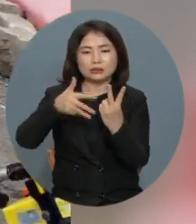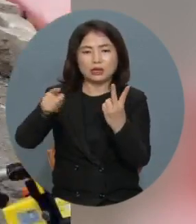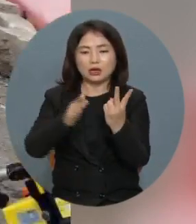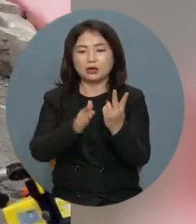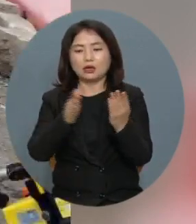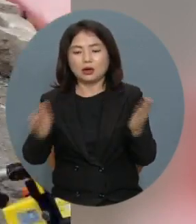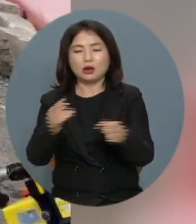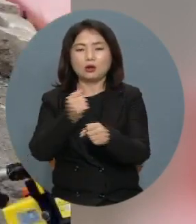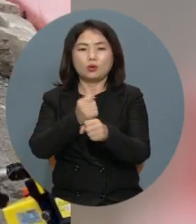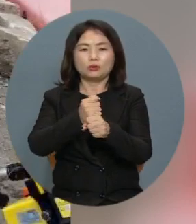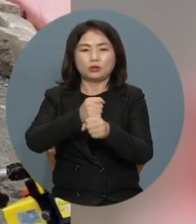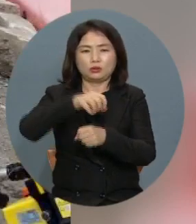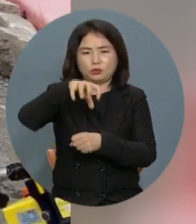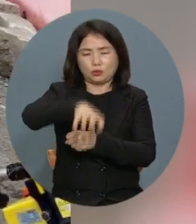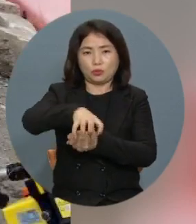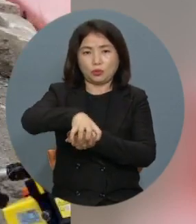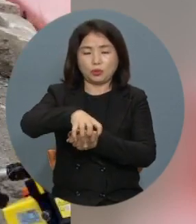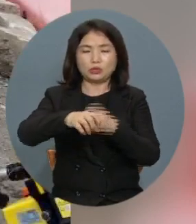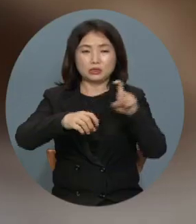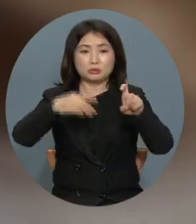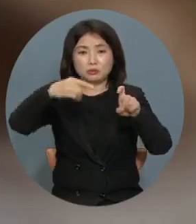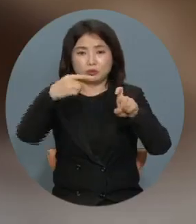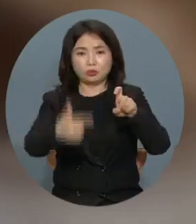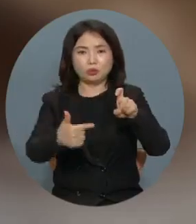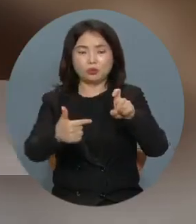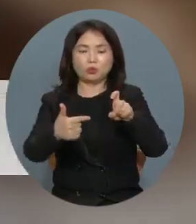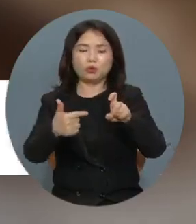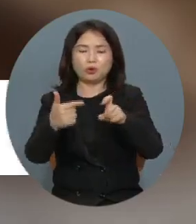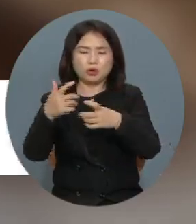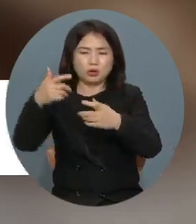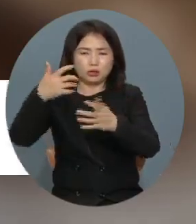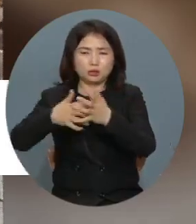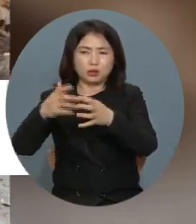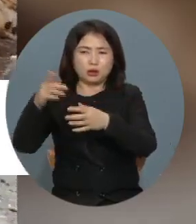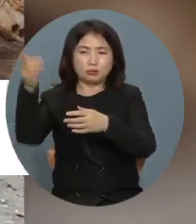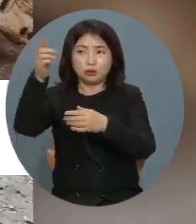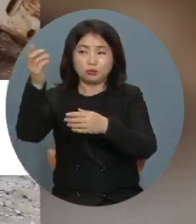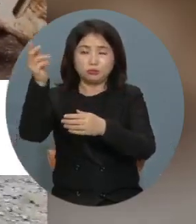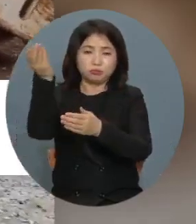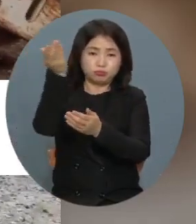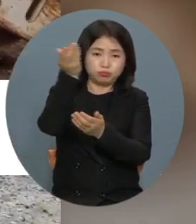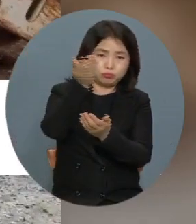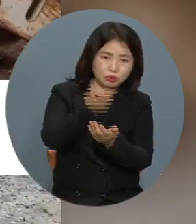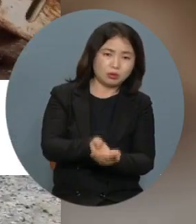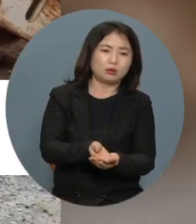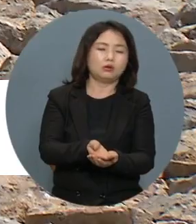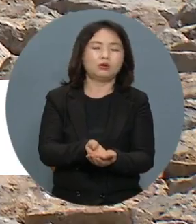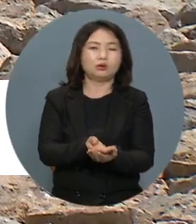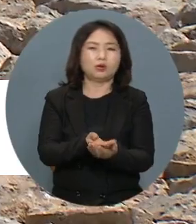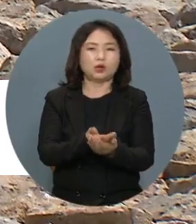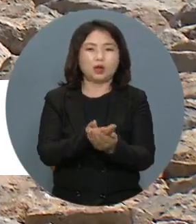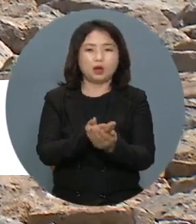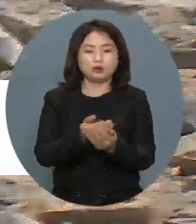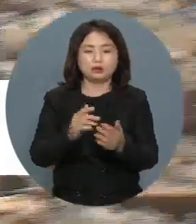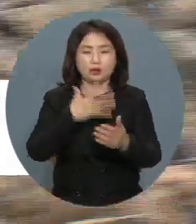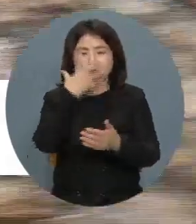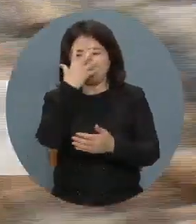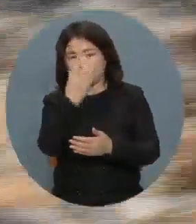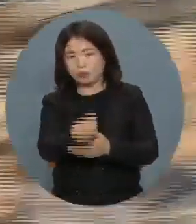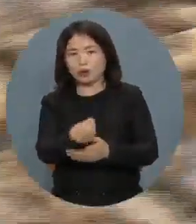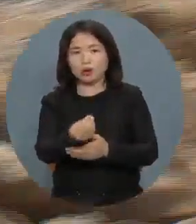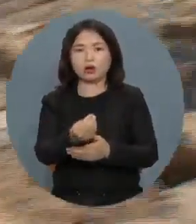새로 놓는 공사 현장에서 10톤짜리 대형 중장비가 비탈면 아래 도로로 떨어졌습니다. 인근 주민이